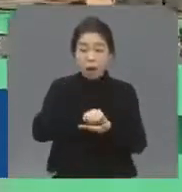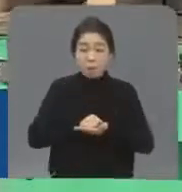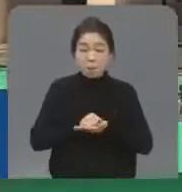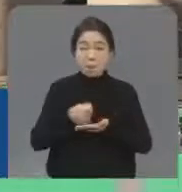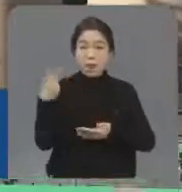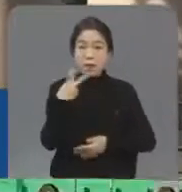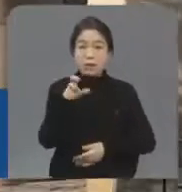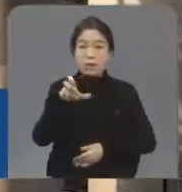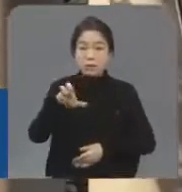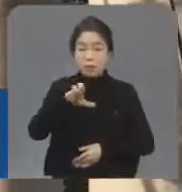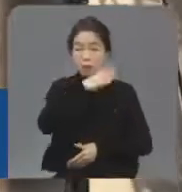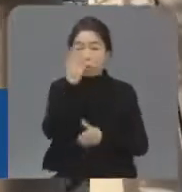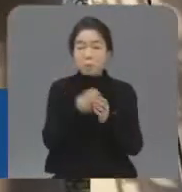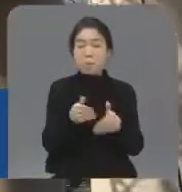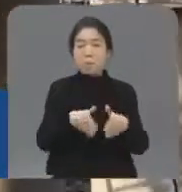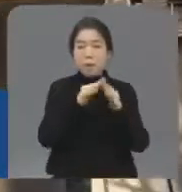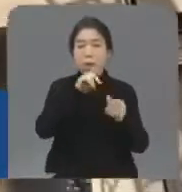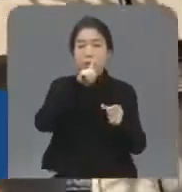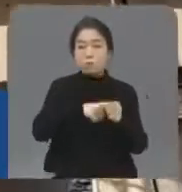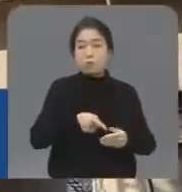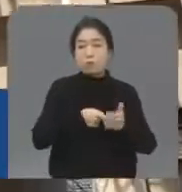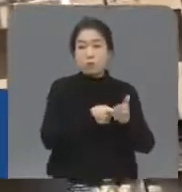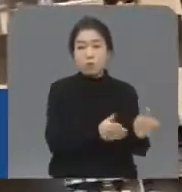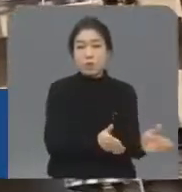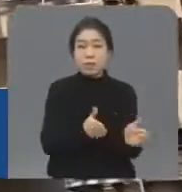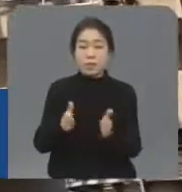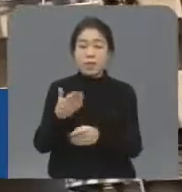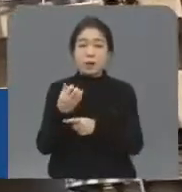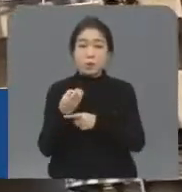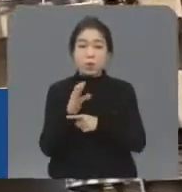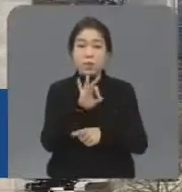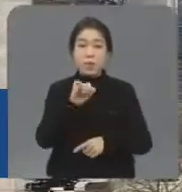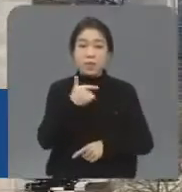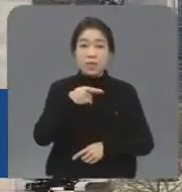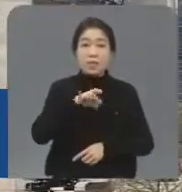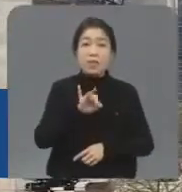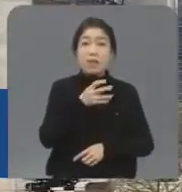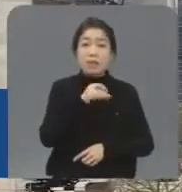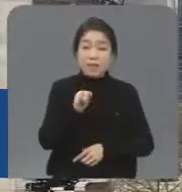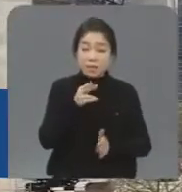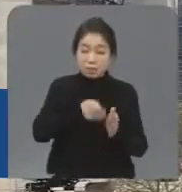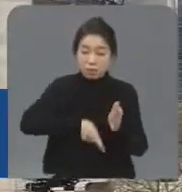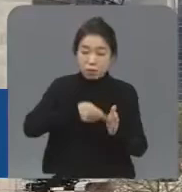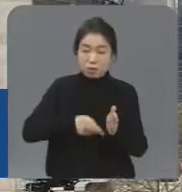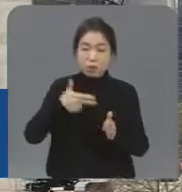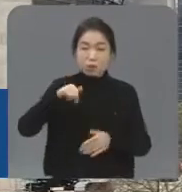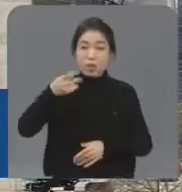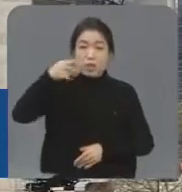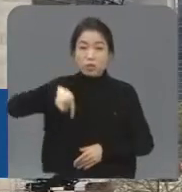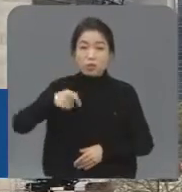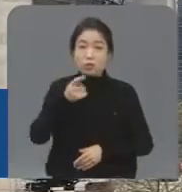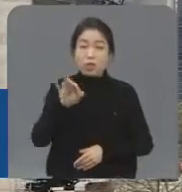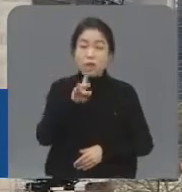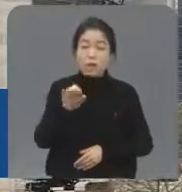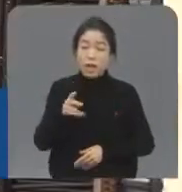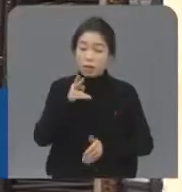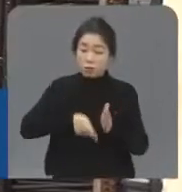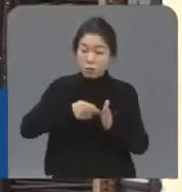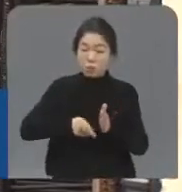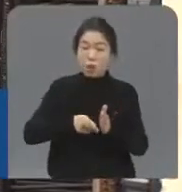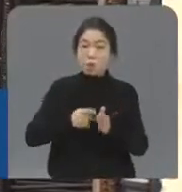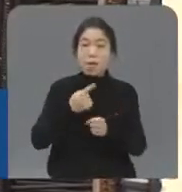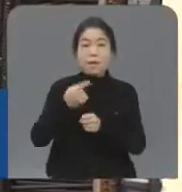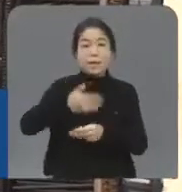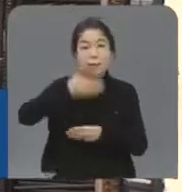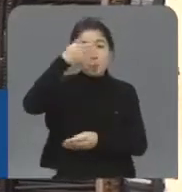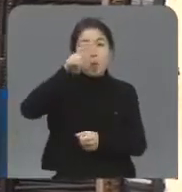2025년 완공을 목표로 추진되고 보성 인성이 간 철도 사업과 진주 광양 간 경전선 사업의 내년